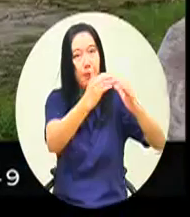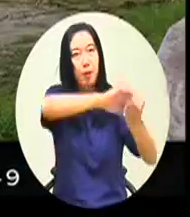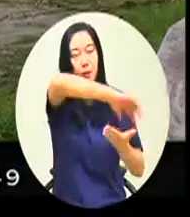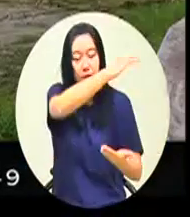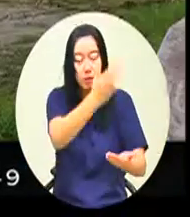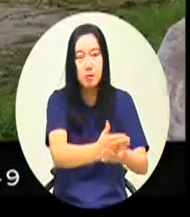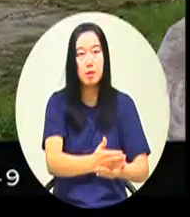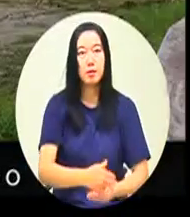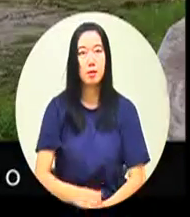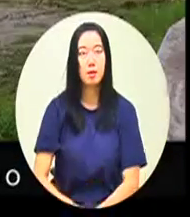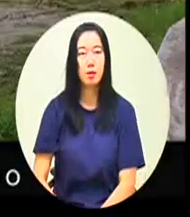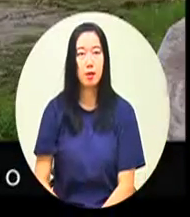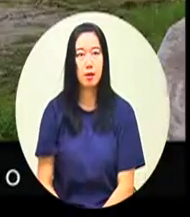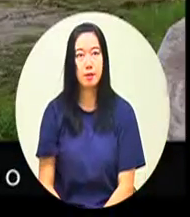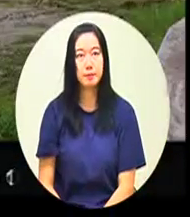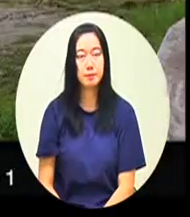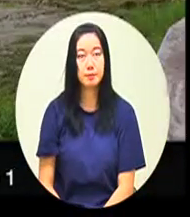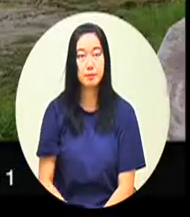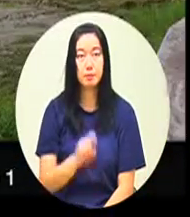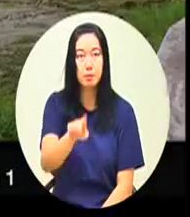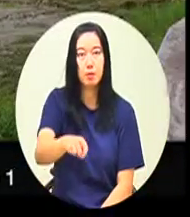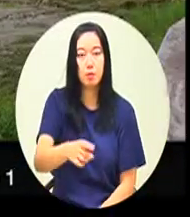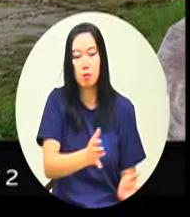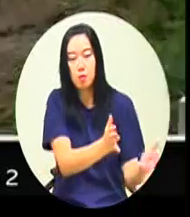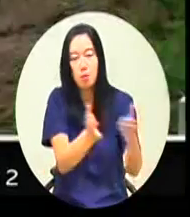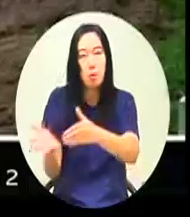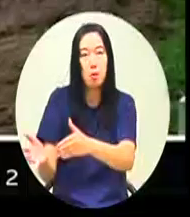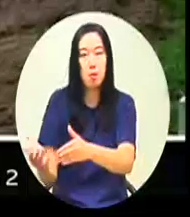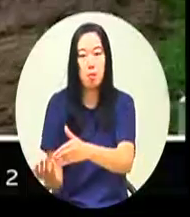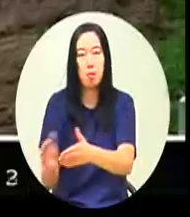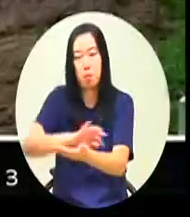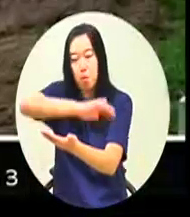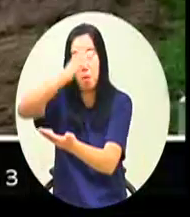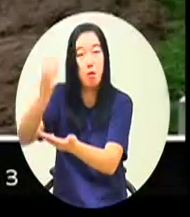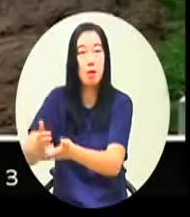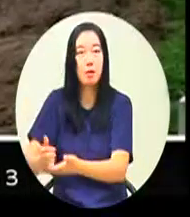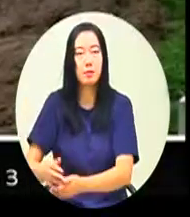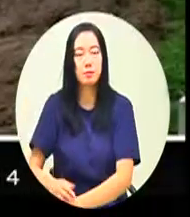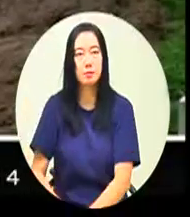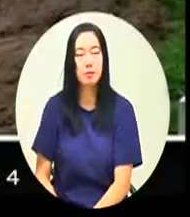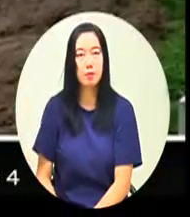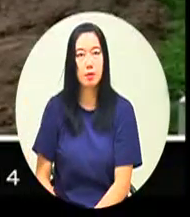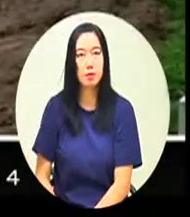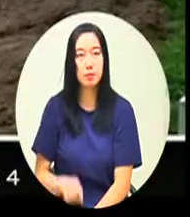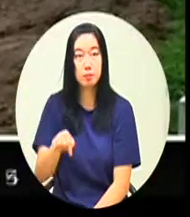道吗？啊，这个就往旁边推，这个是